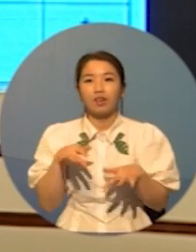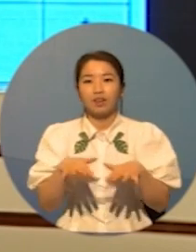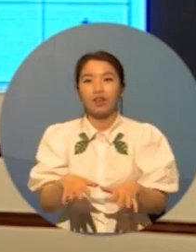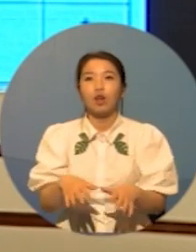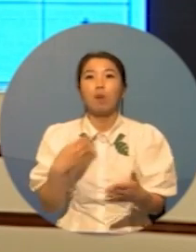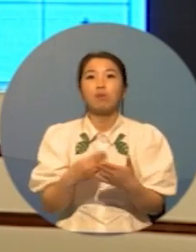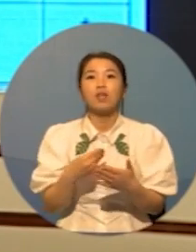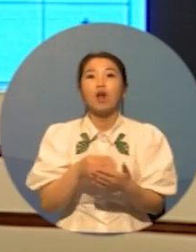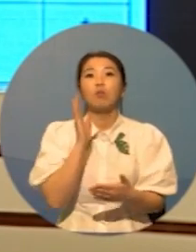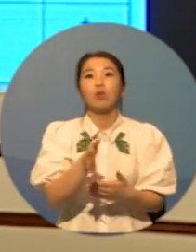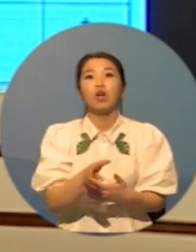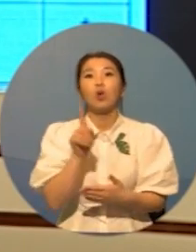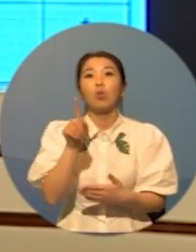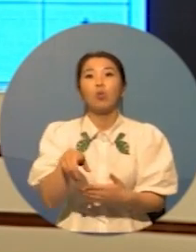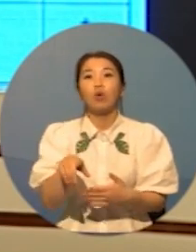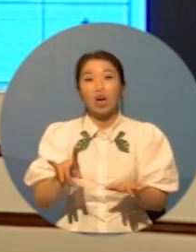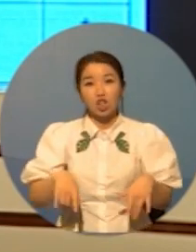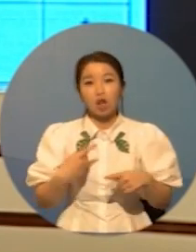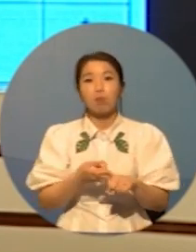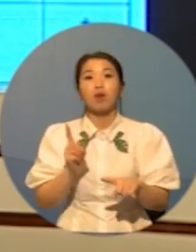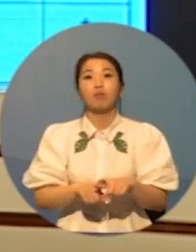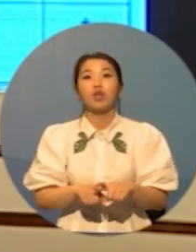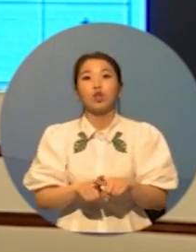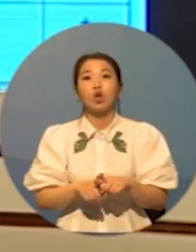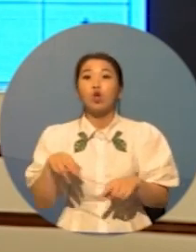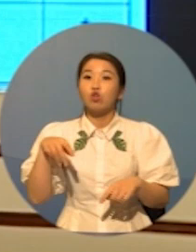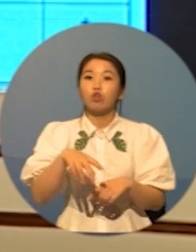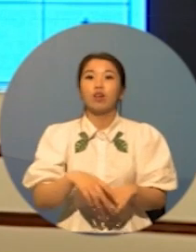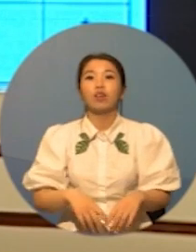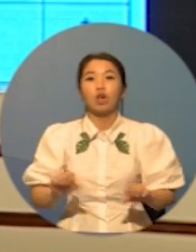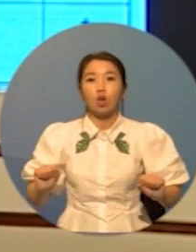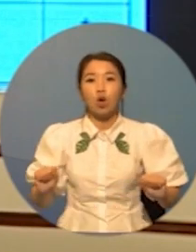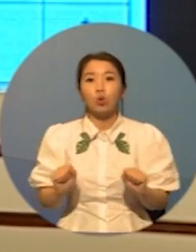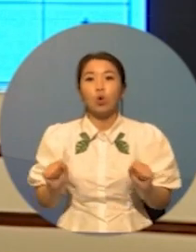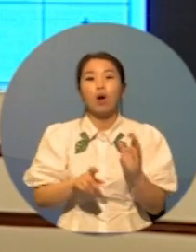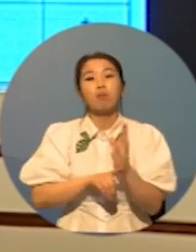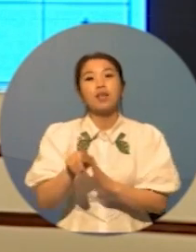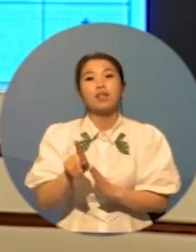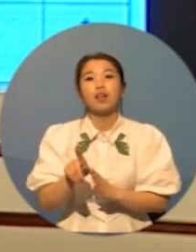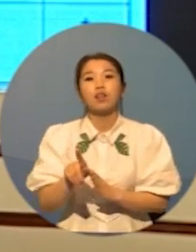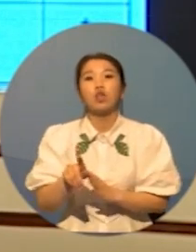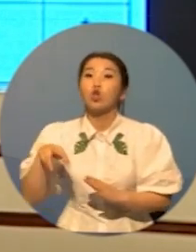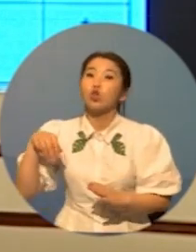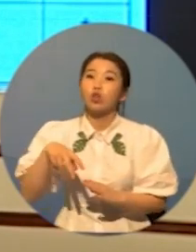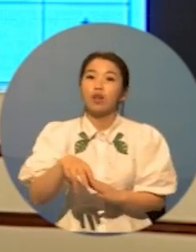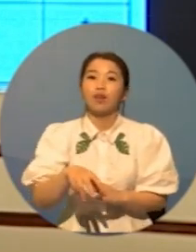Ол күрте шалбар менен жүргерліктен тоңа басады. Бұл мысалдағы жүргерліктен